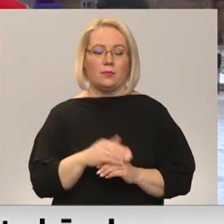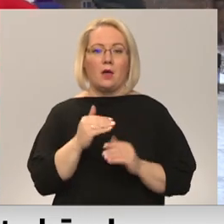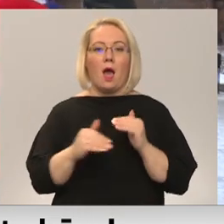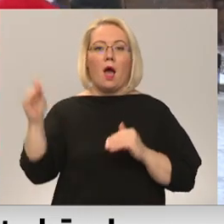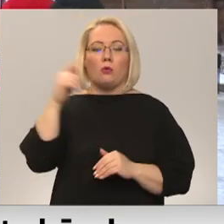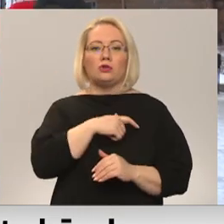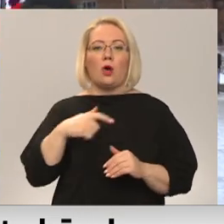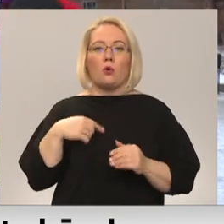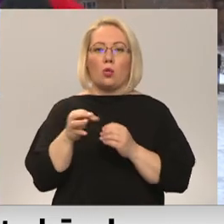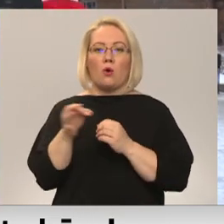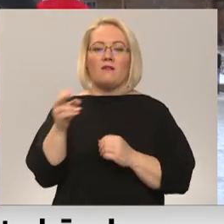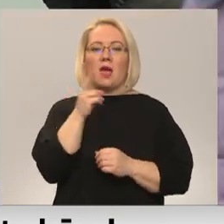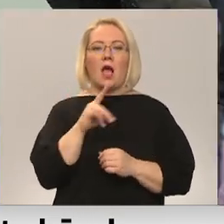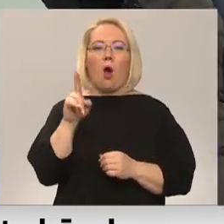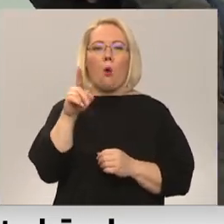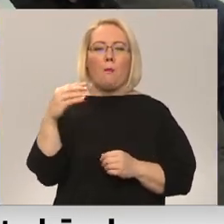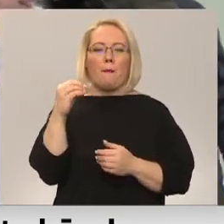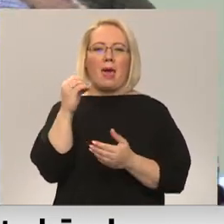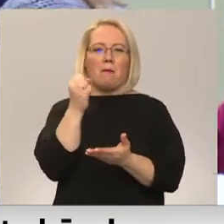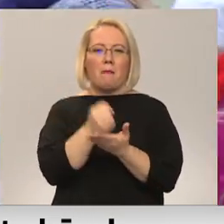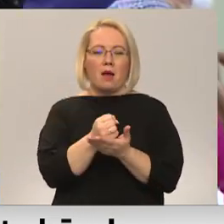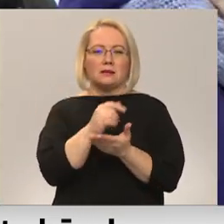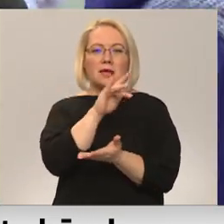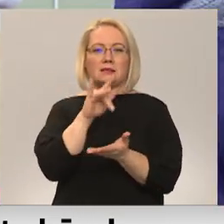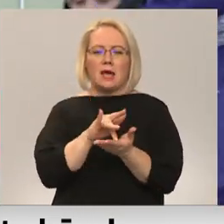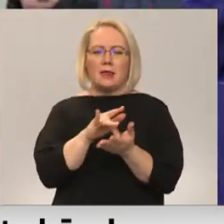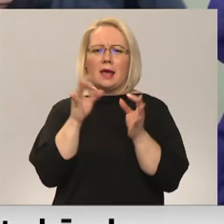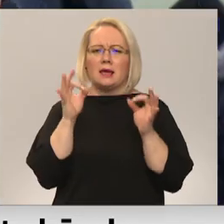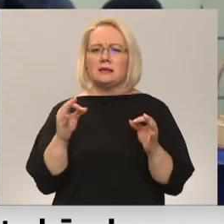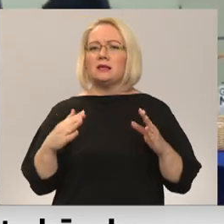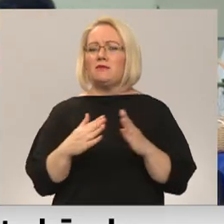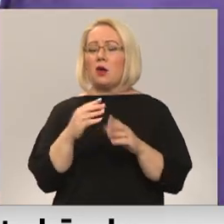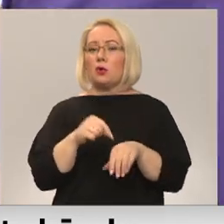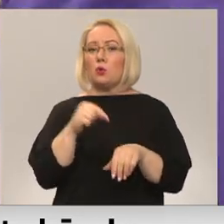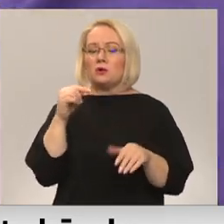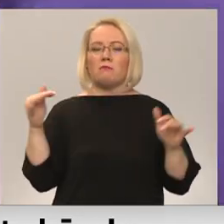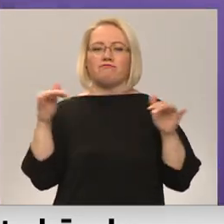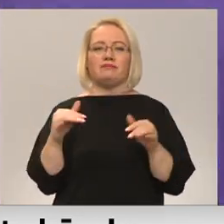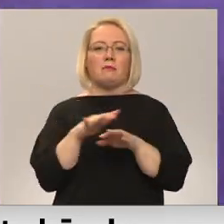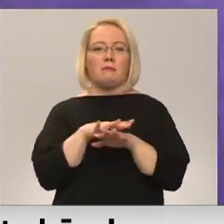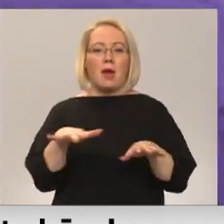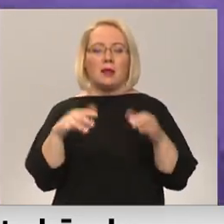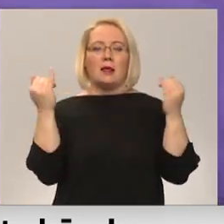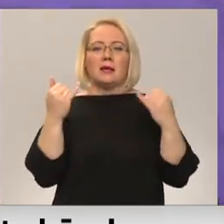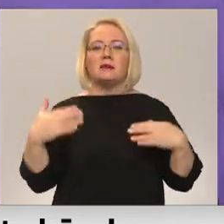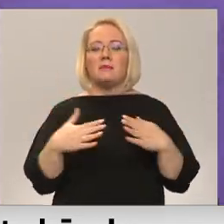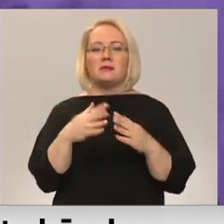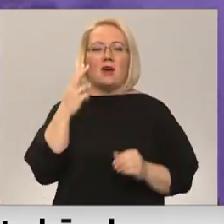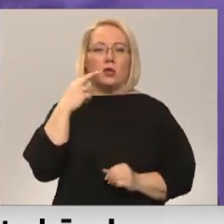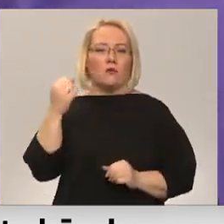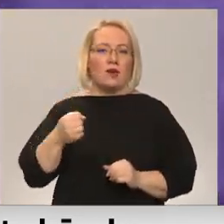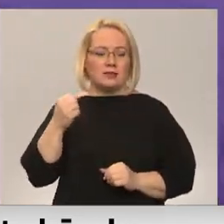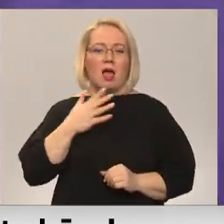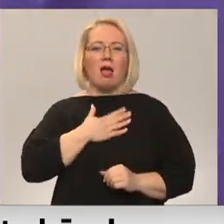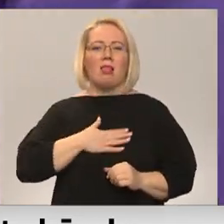Augšdaugavas novada Kalupas pagasta centrā valda īsta svētku noskaņa. Šur pieradušies bērni, lai kopā ar Ziemassvētku vecīti labo feju